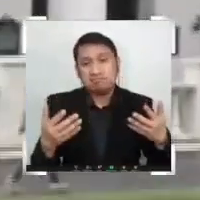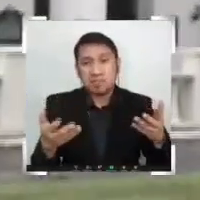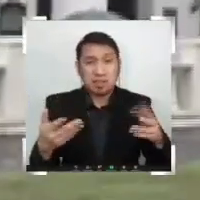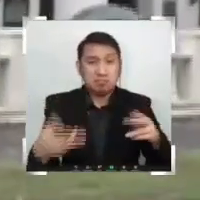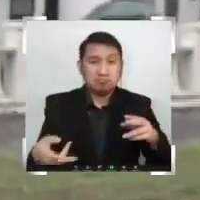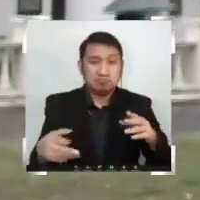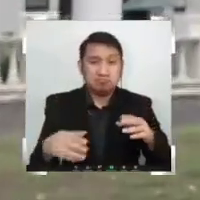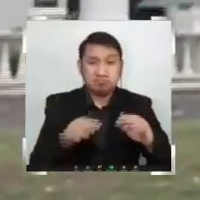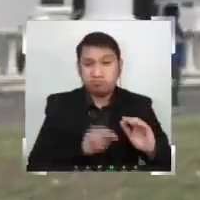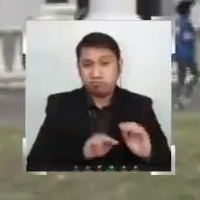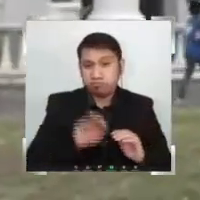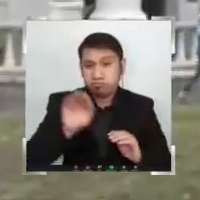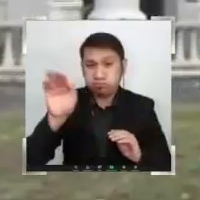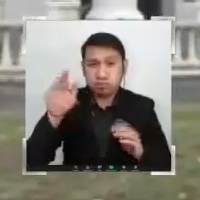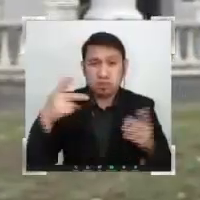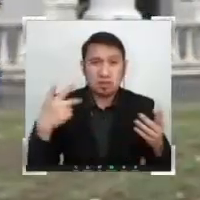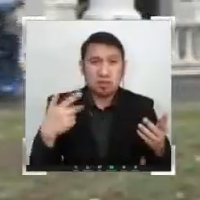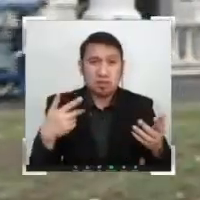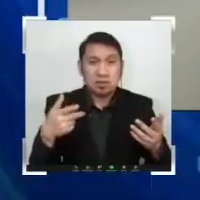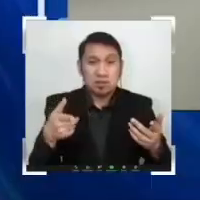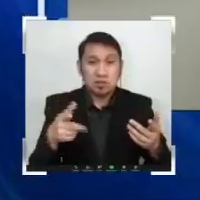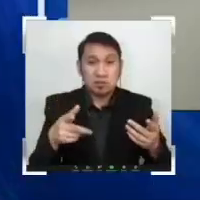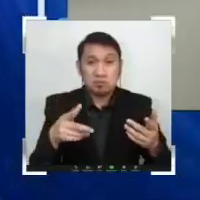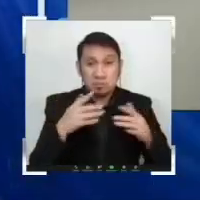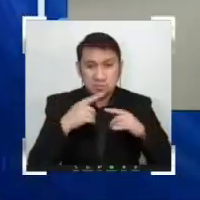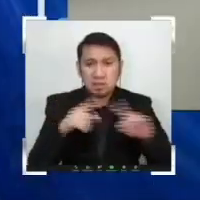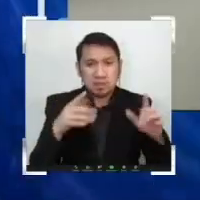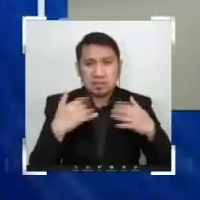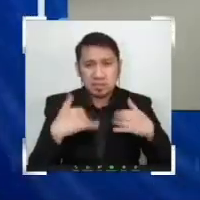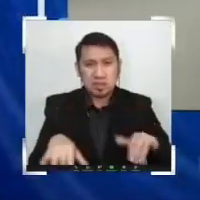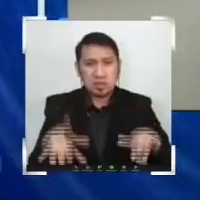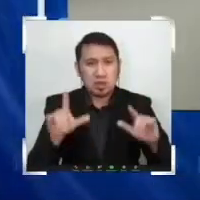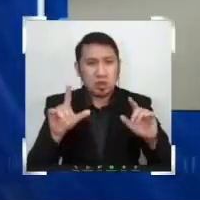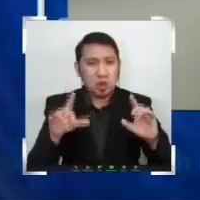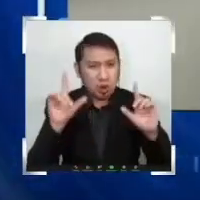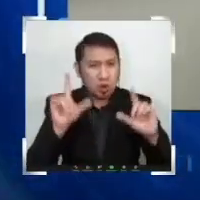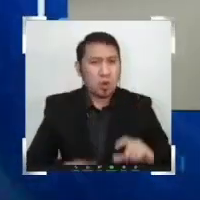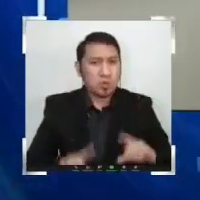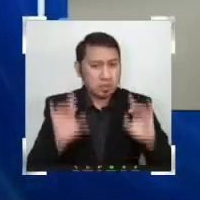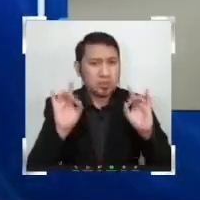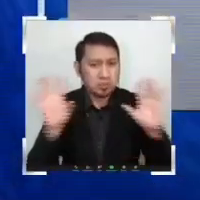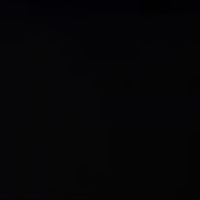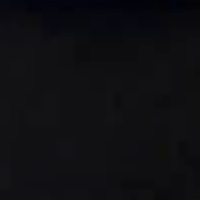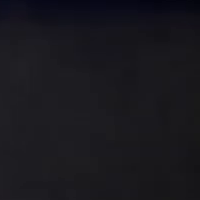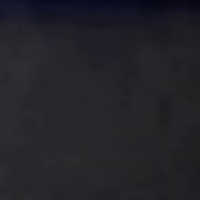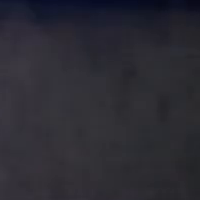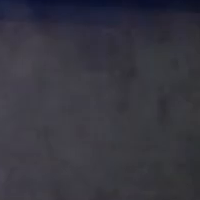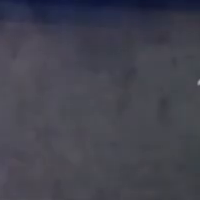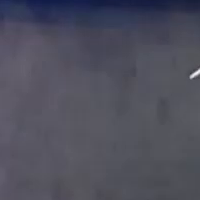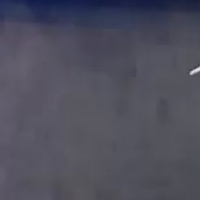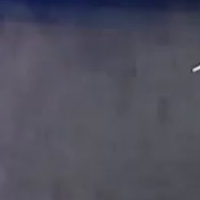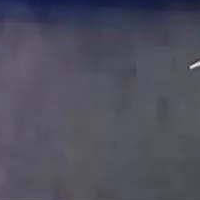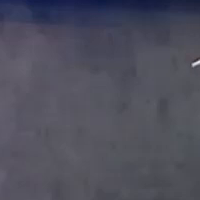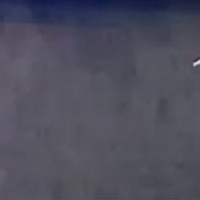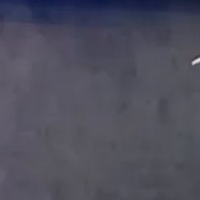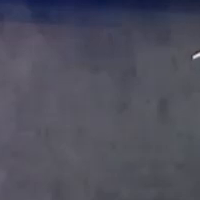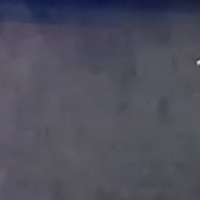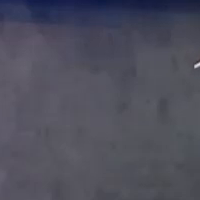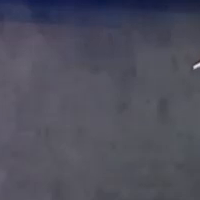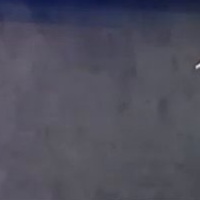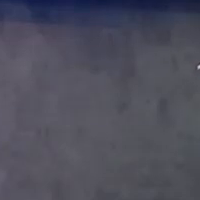pa naman ang hospital utilization sa Laguna. Ako si Leigh Alves, ang inyong saksi. Mga